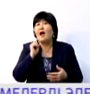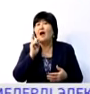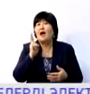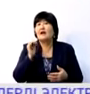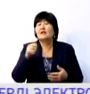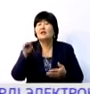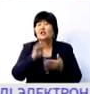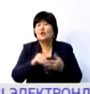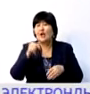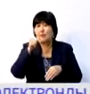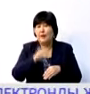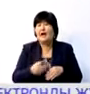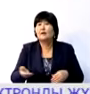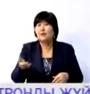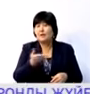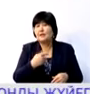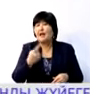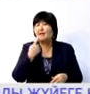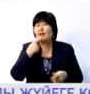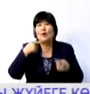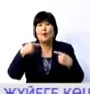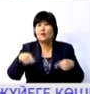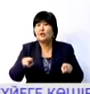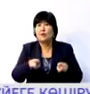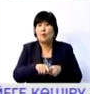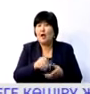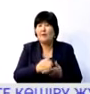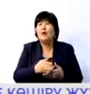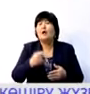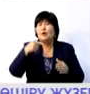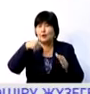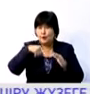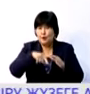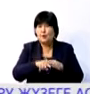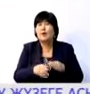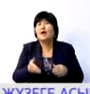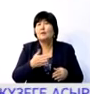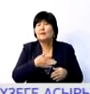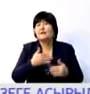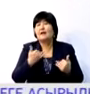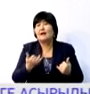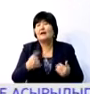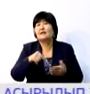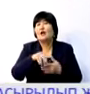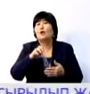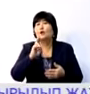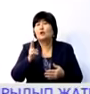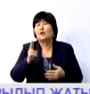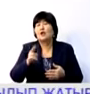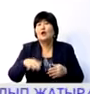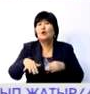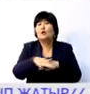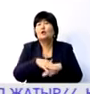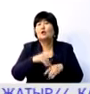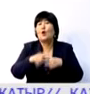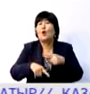арасында біз байқағанымыз біздің тіліміз өзге болғанмен мынау түпкі біздің қазығымыз мынау түркі жұртының ұрпағы болғаннан